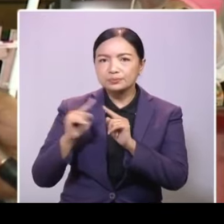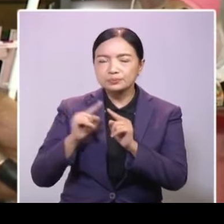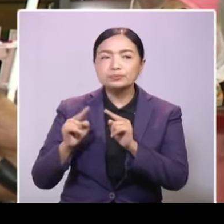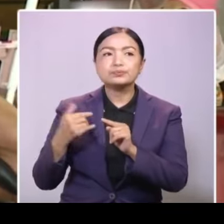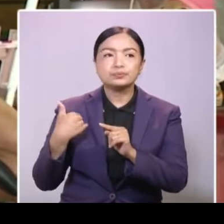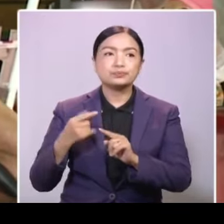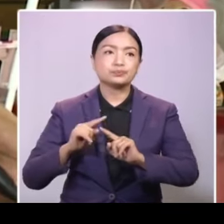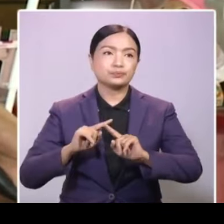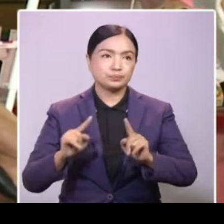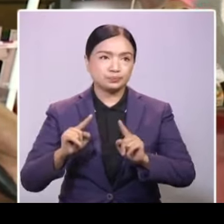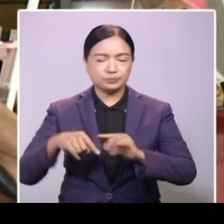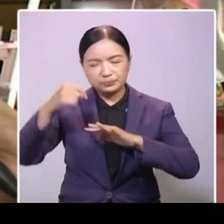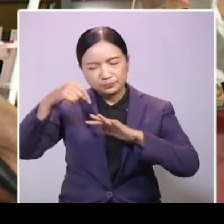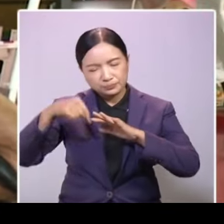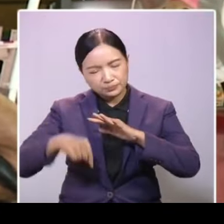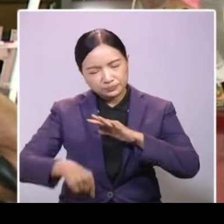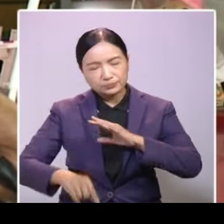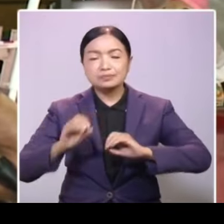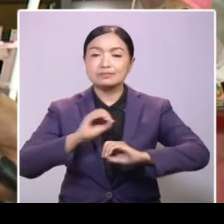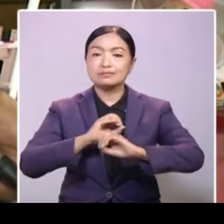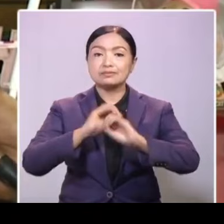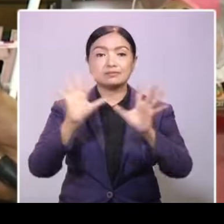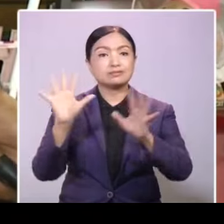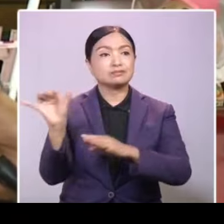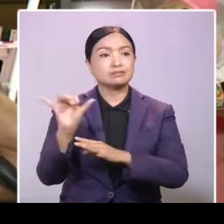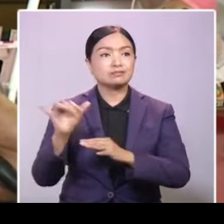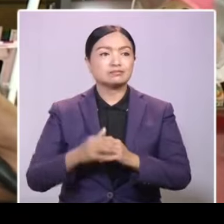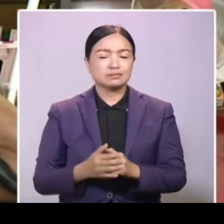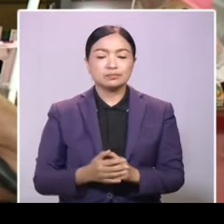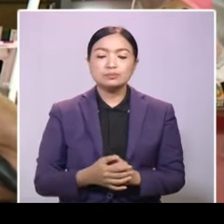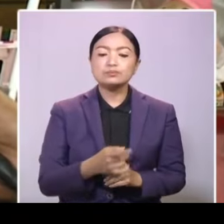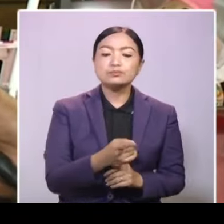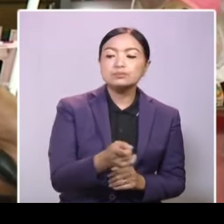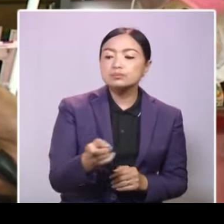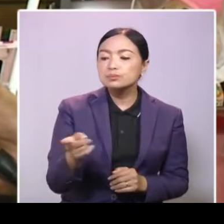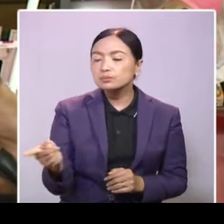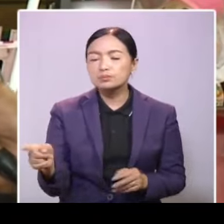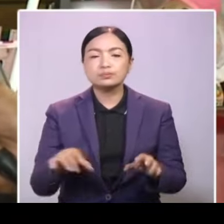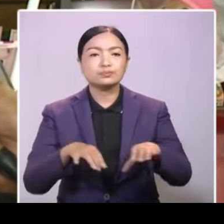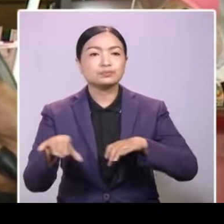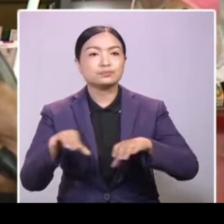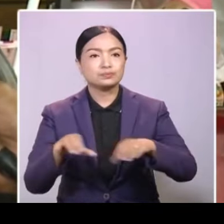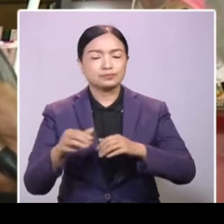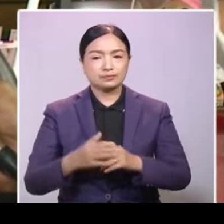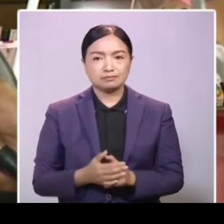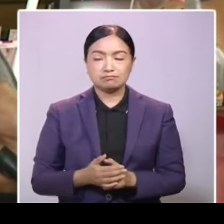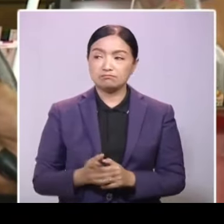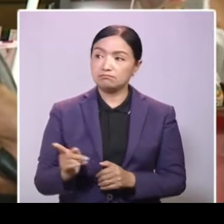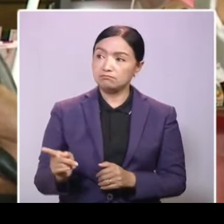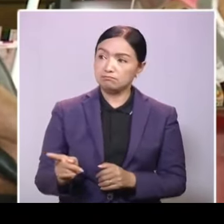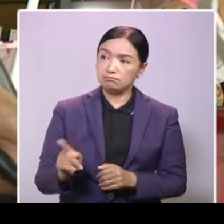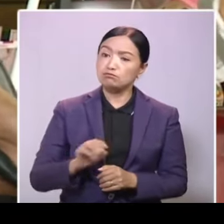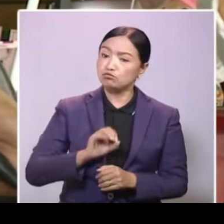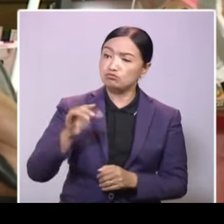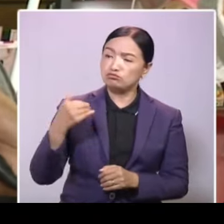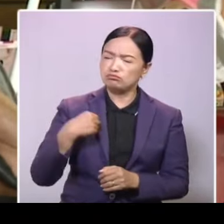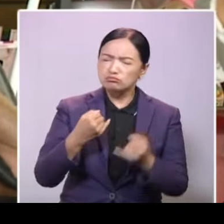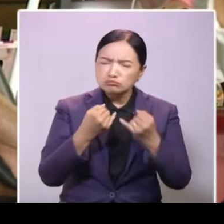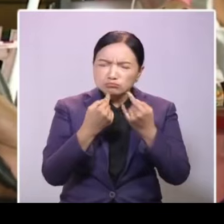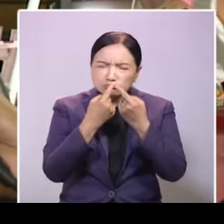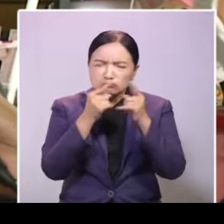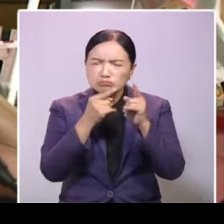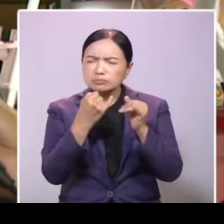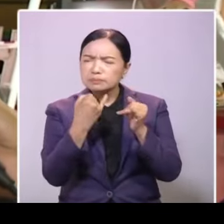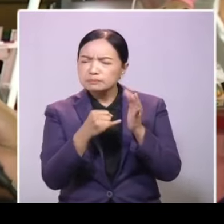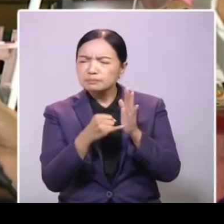องต้นแต่ว่ายังไม่ได้ลงดีเทลชัดเพราะว่าเหมือนเราก็ไล่เคลียร์พื้นที่อยู่อะไรอยู่ เขาบอกไหมคะว่ามันมีความผิดปกติตรงไหน